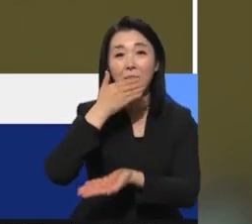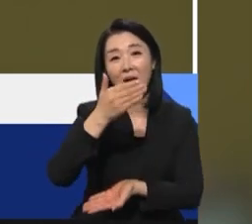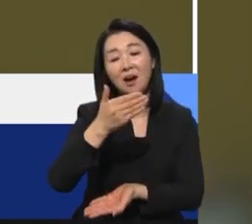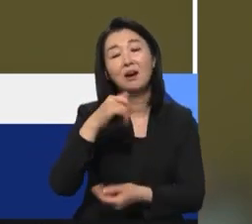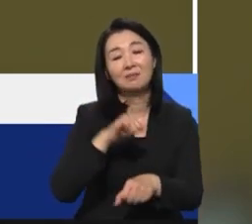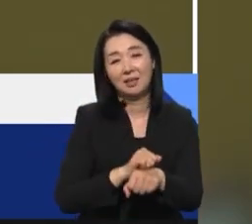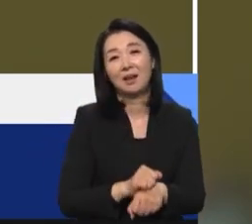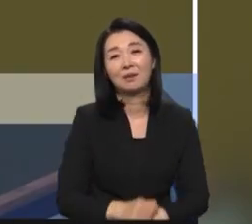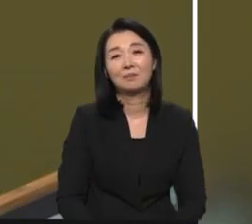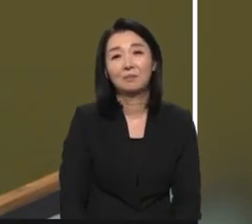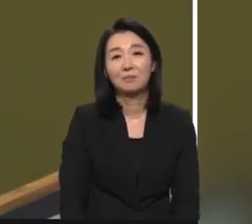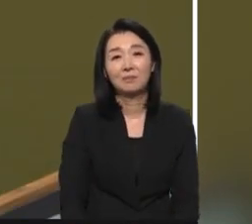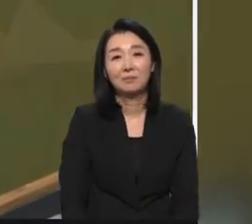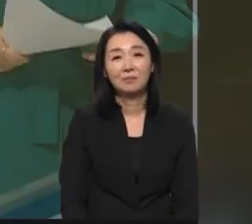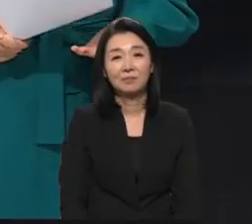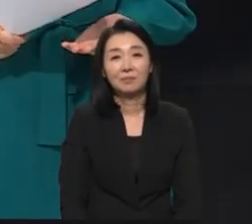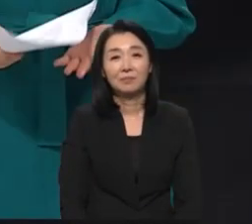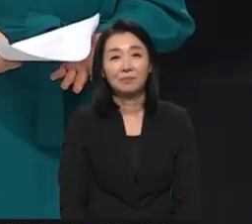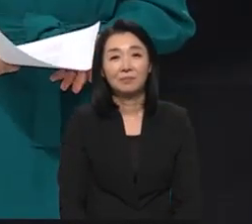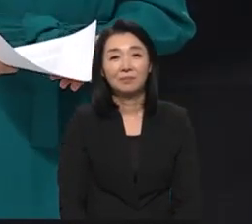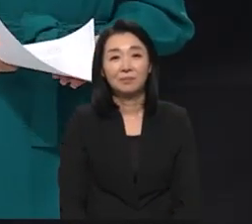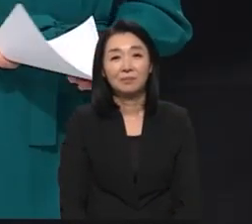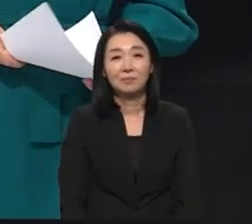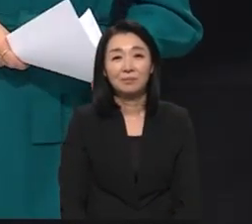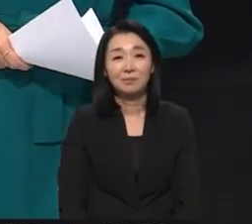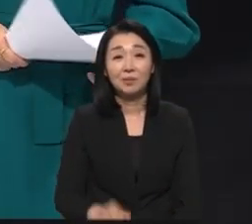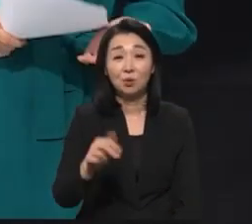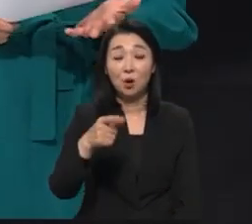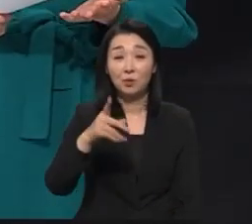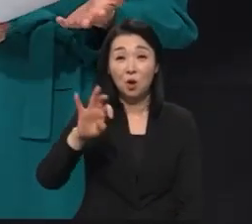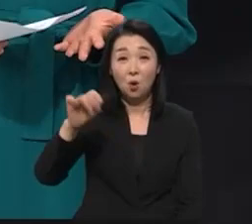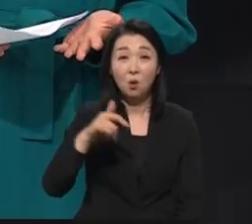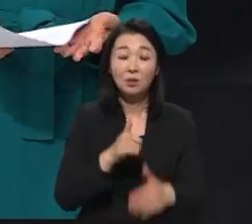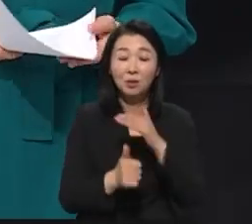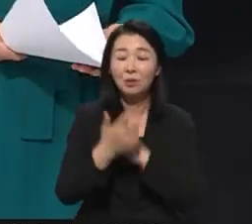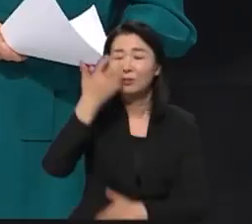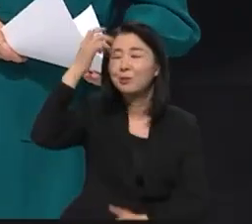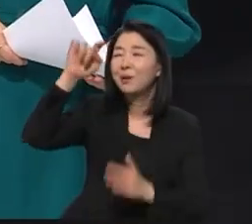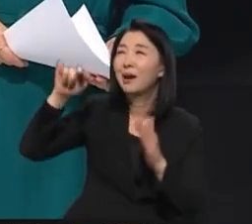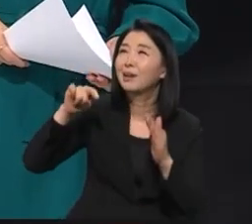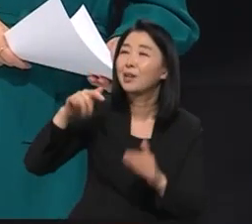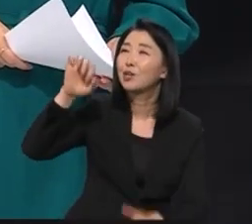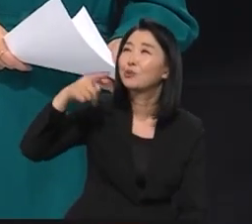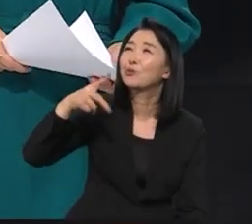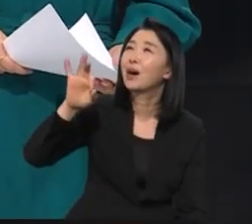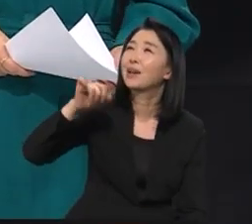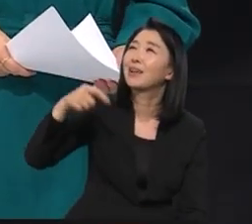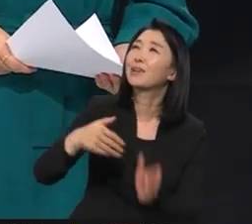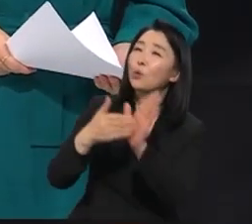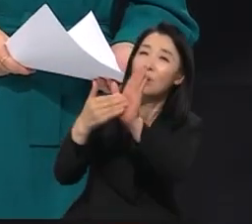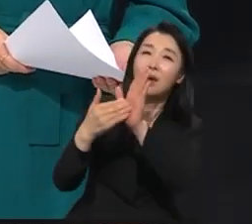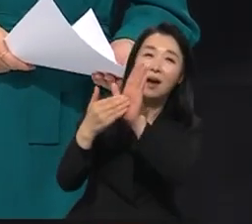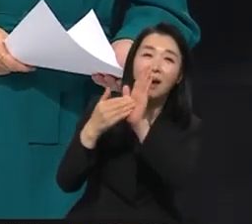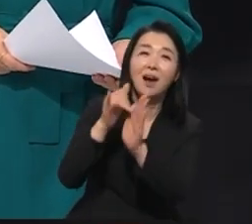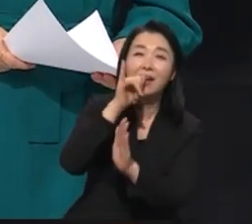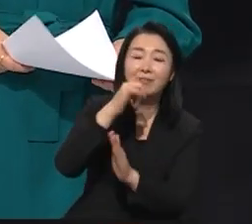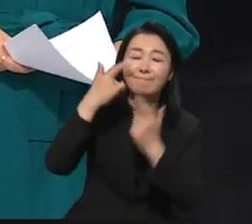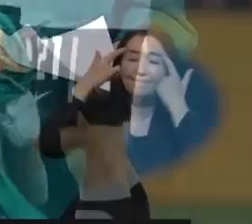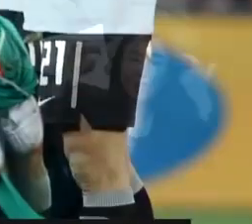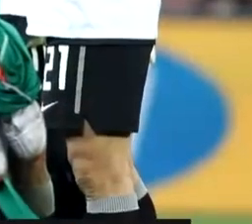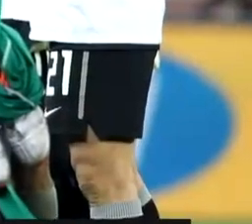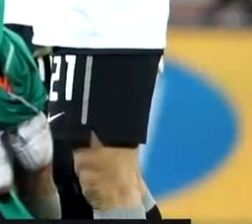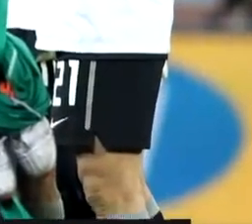좋다고 생각해요 권경환 선수는 꿈속 공격을 저지하는 의지를